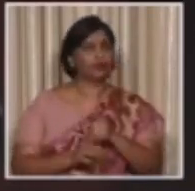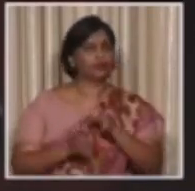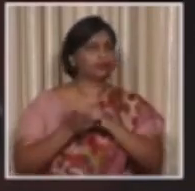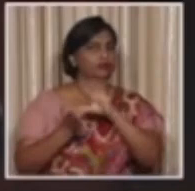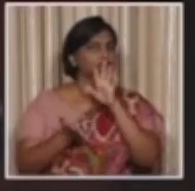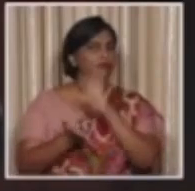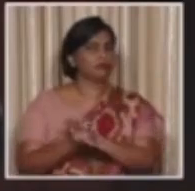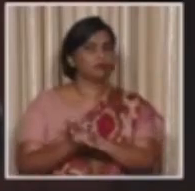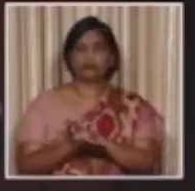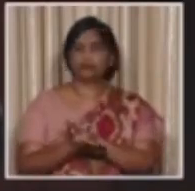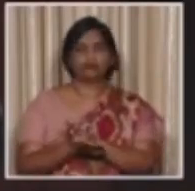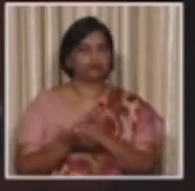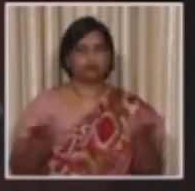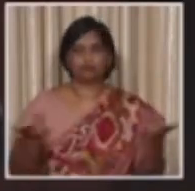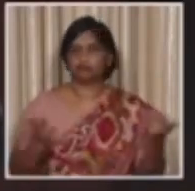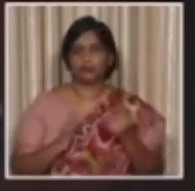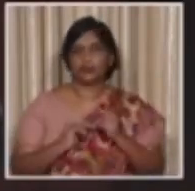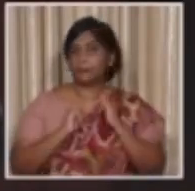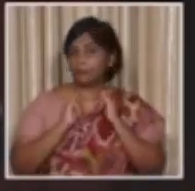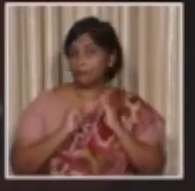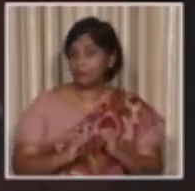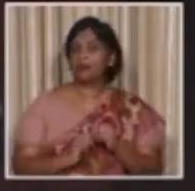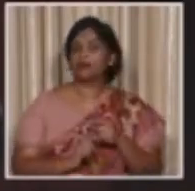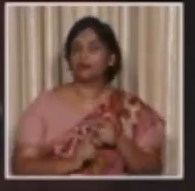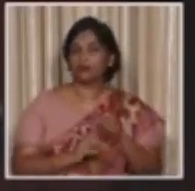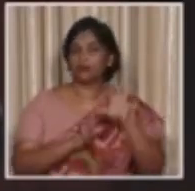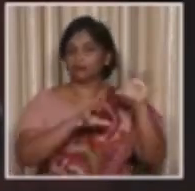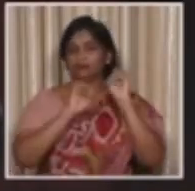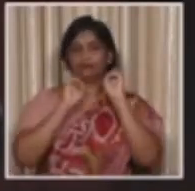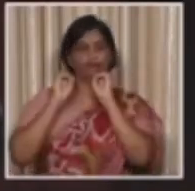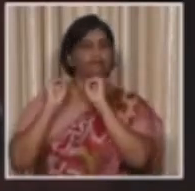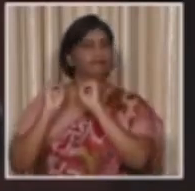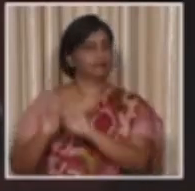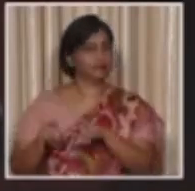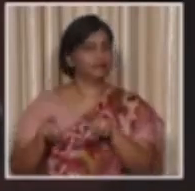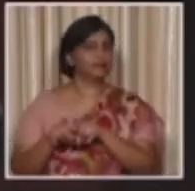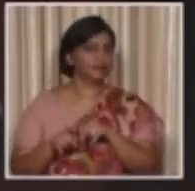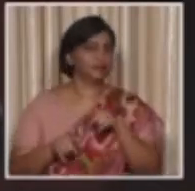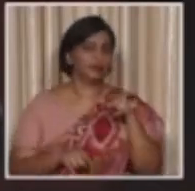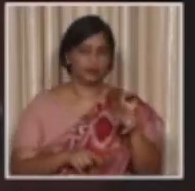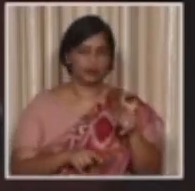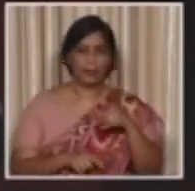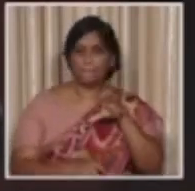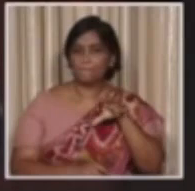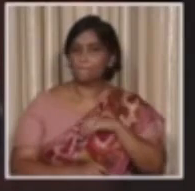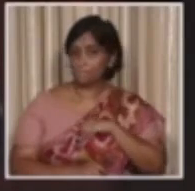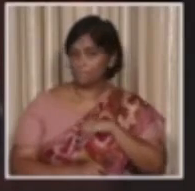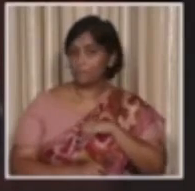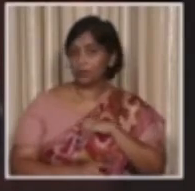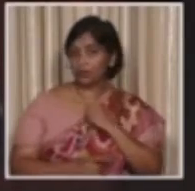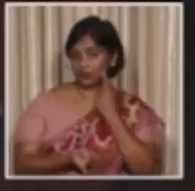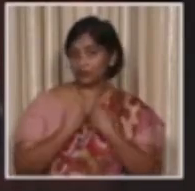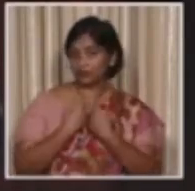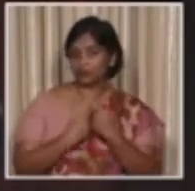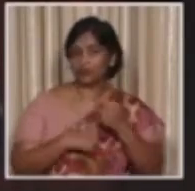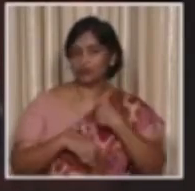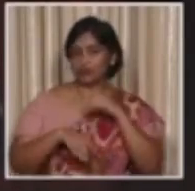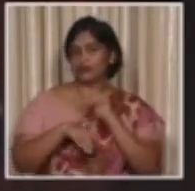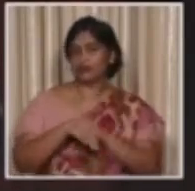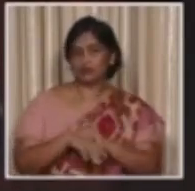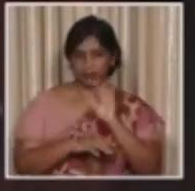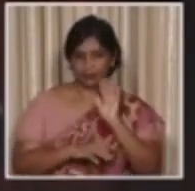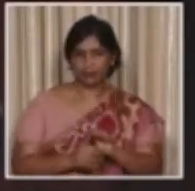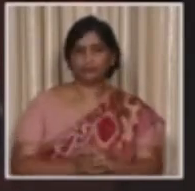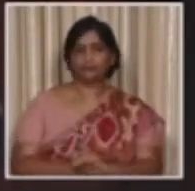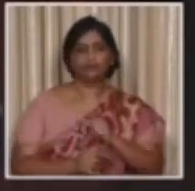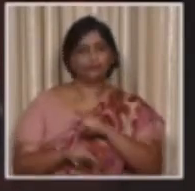සටහනක්ුත් තියලා නැහැ ඒක නීති විරෝධී ලෙස රඳවා ගැනීමක් කියන එක මම හිතන්නේ ඔබතුමත් පිළිගන්න මැති ඒක විමර්ශන වලින් අනාවරණය වෙලා